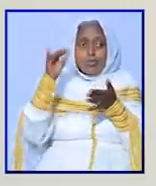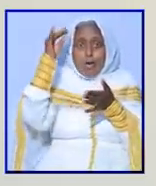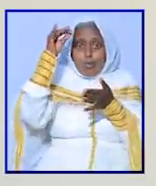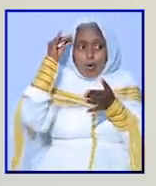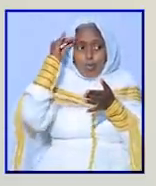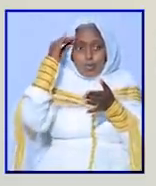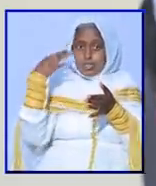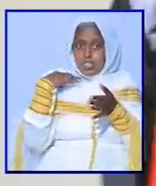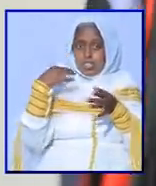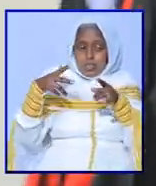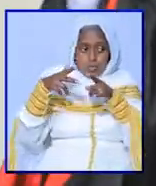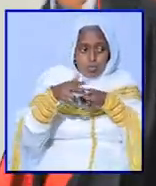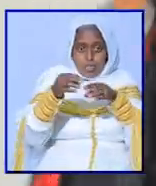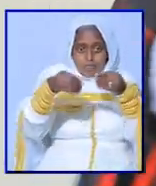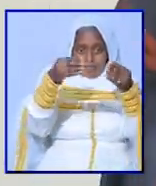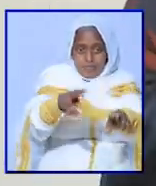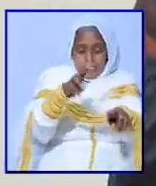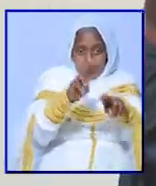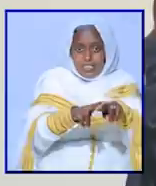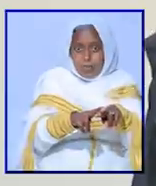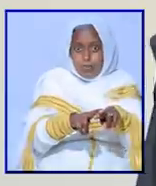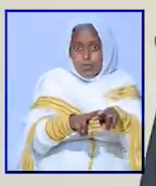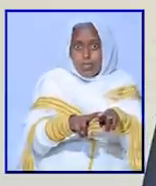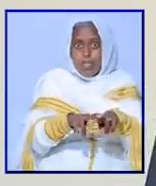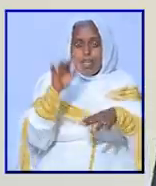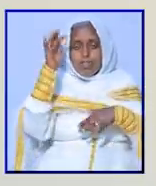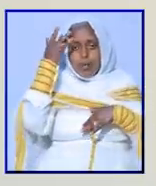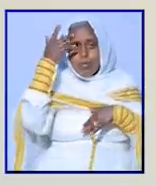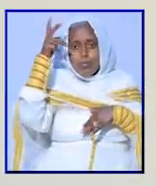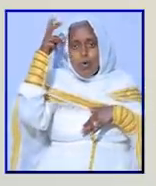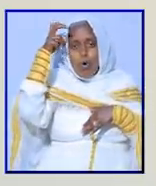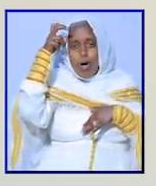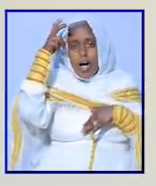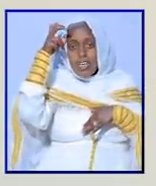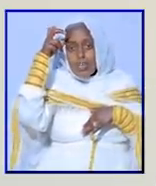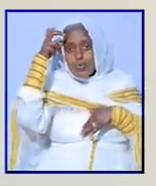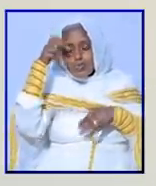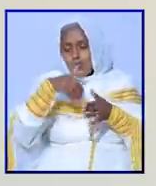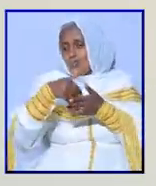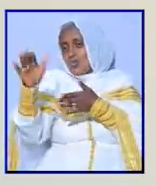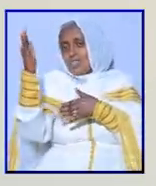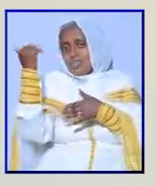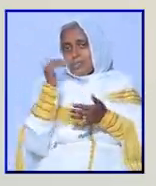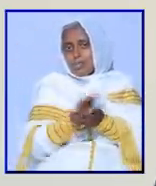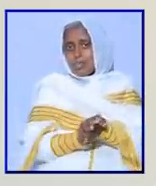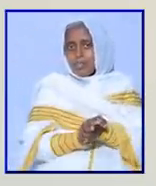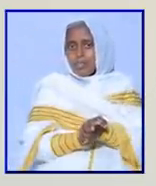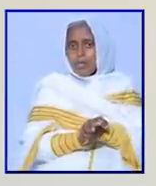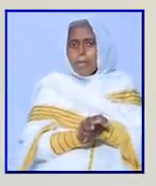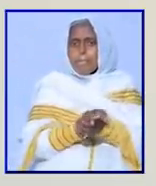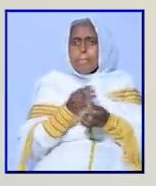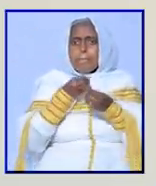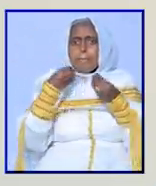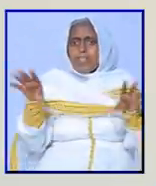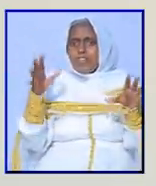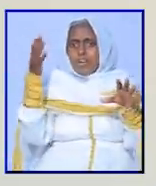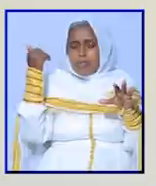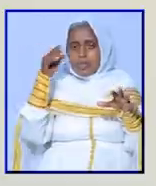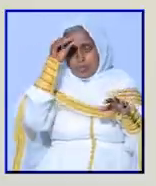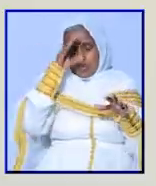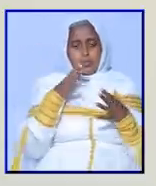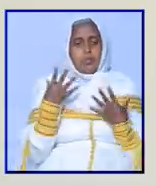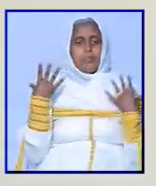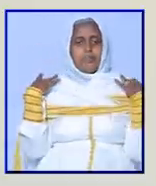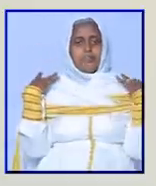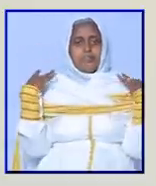የቅዱስ ጳውሎስን የጨርቅ ቁራጭ ጣል ሲያረጉበት ከታመመው ላይ ጋኔኑ ይወጣል በእነ ይጠፋል